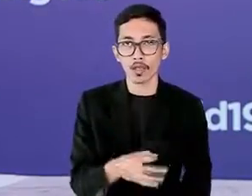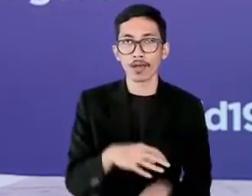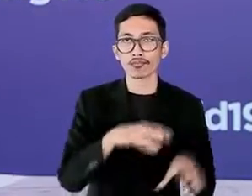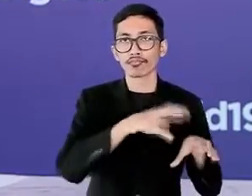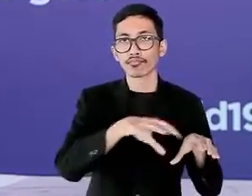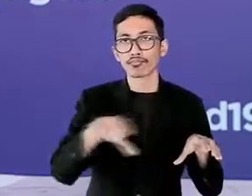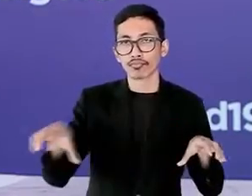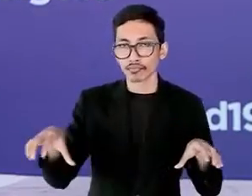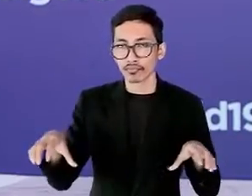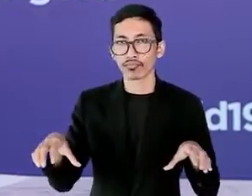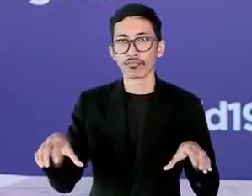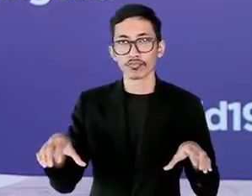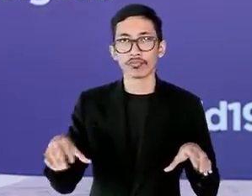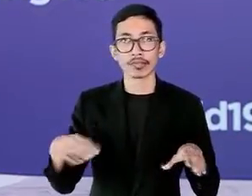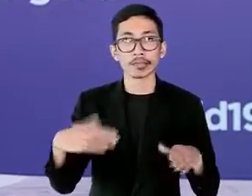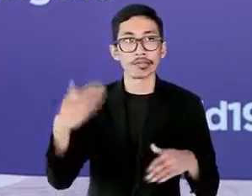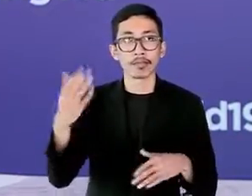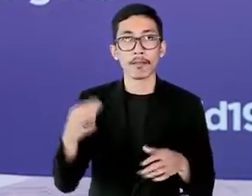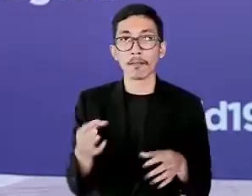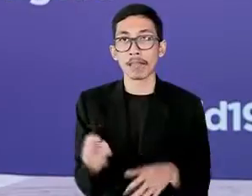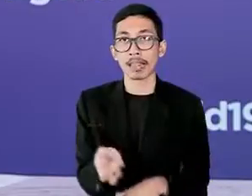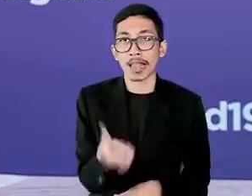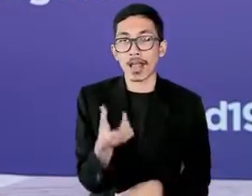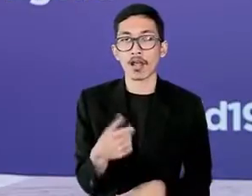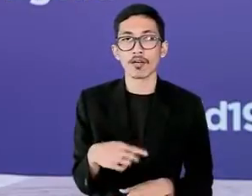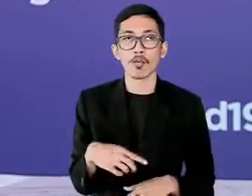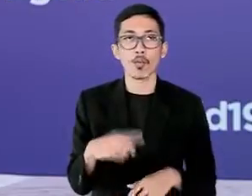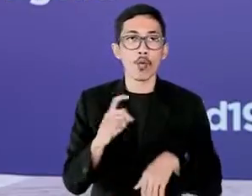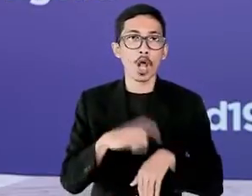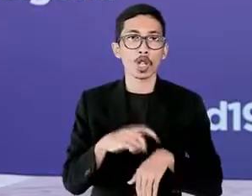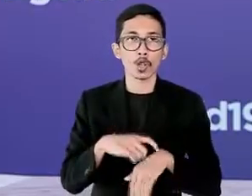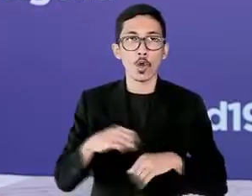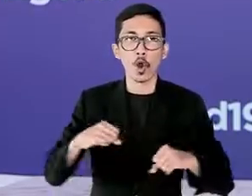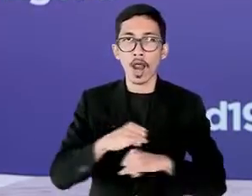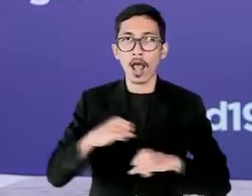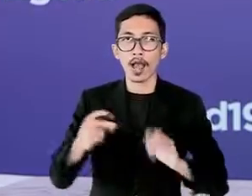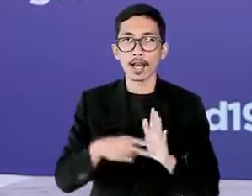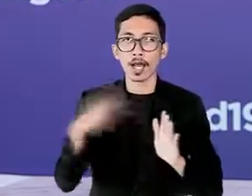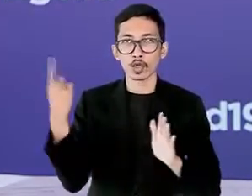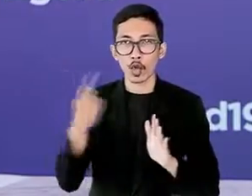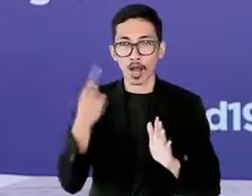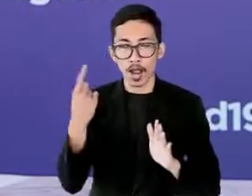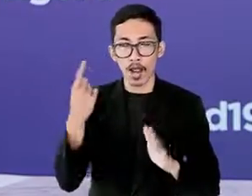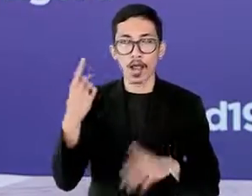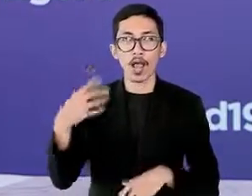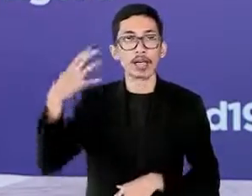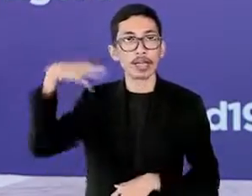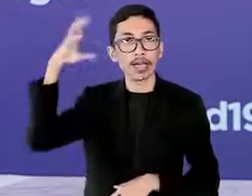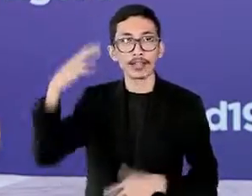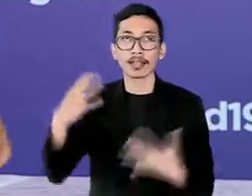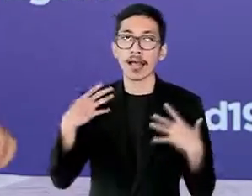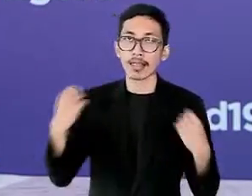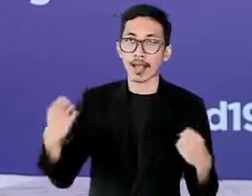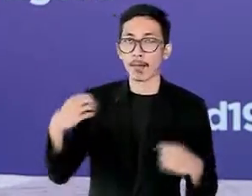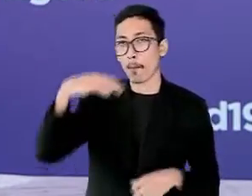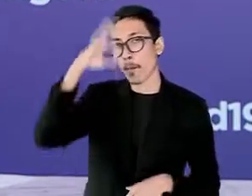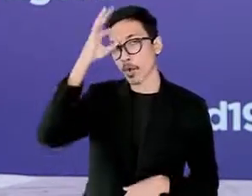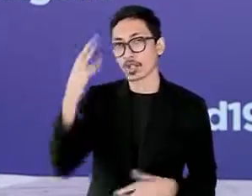menyelenggarakan Pekan Olahraga Nasional ataupun dengan mengerahkan dinas kesehatan dan Polri